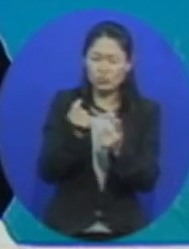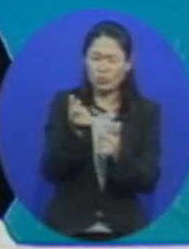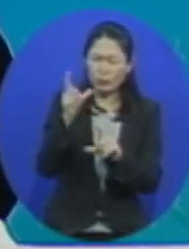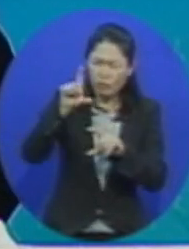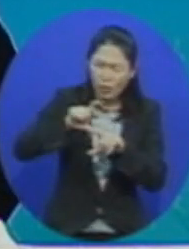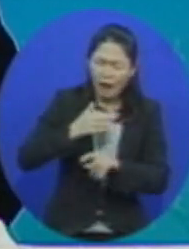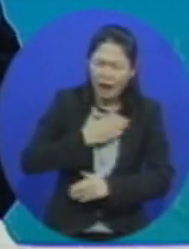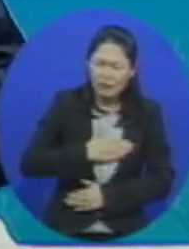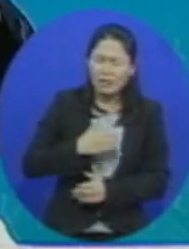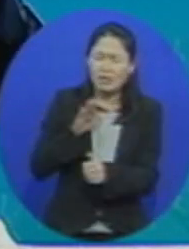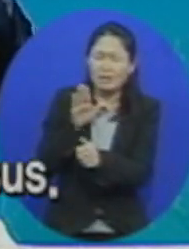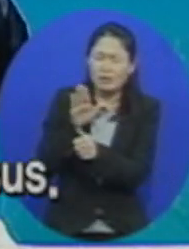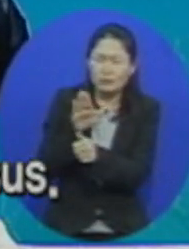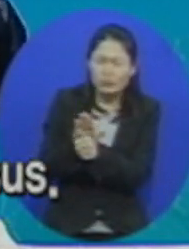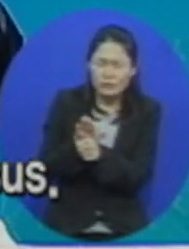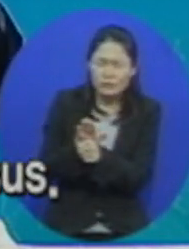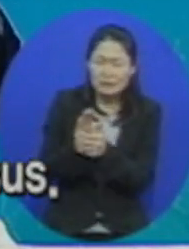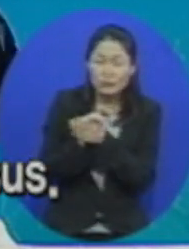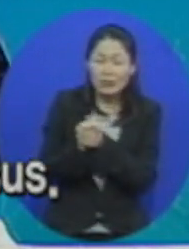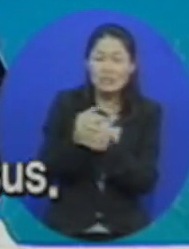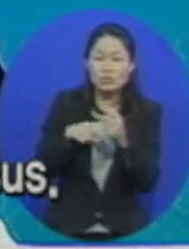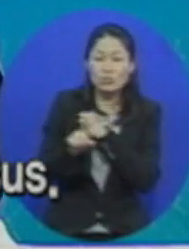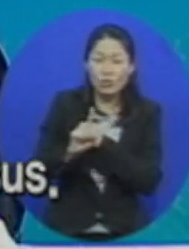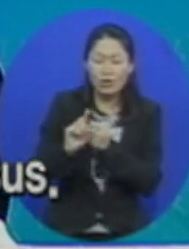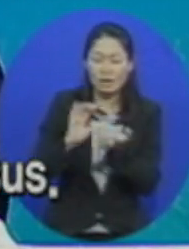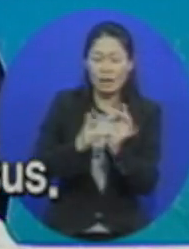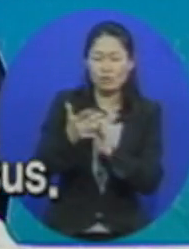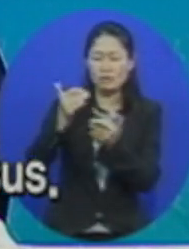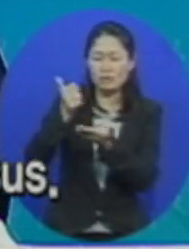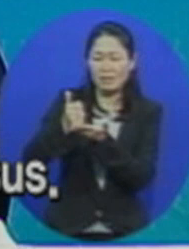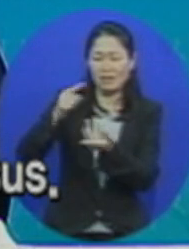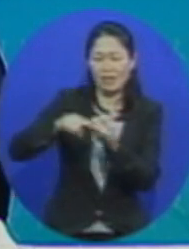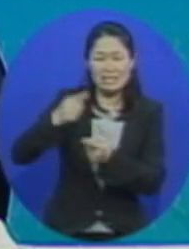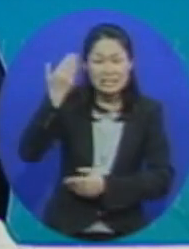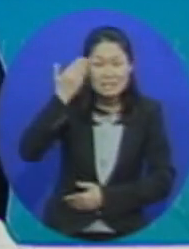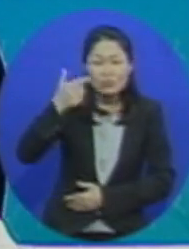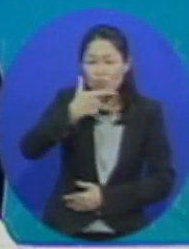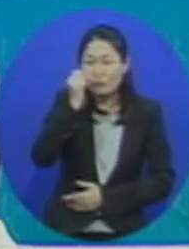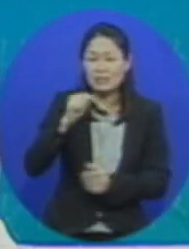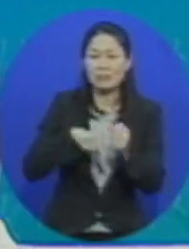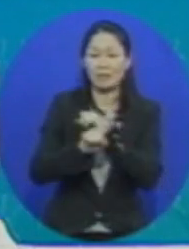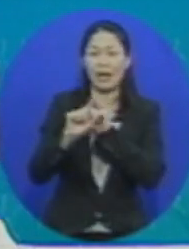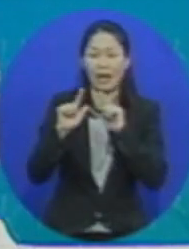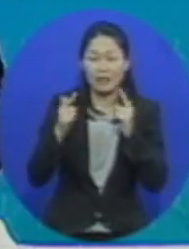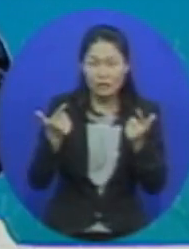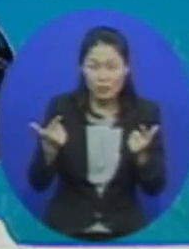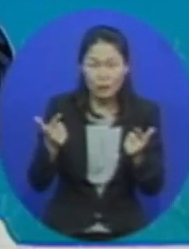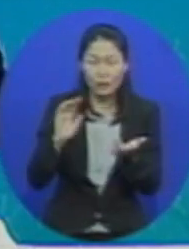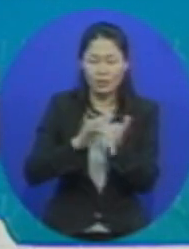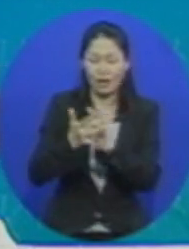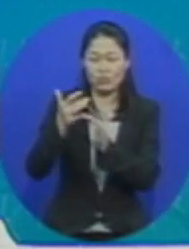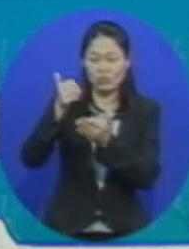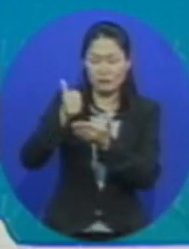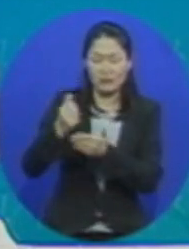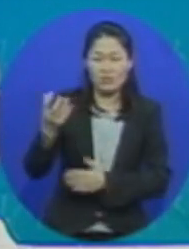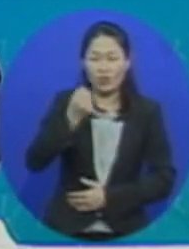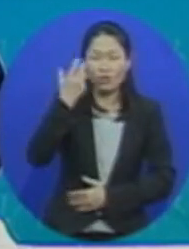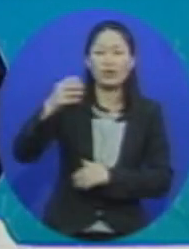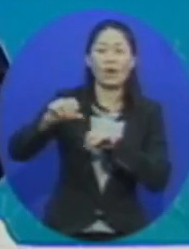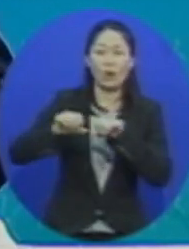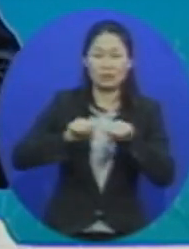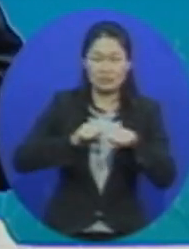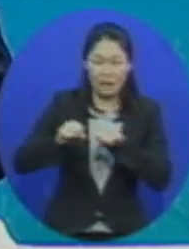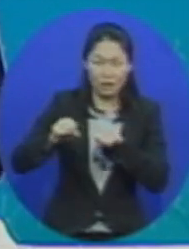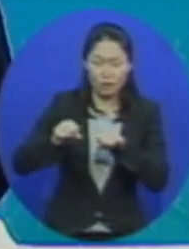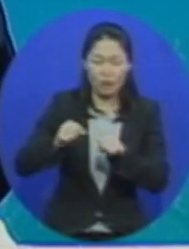것은 바로 예수님에 대한 지식이 부족하다 는 뜻이 아니고 예수님을 성령의 역사로